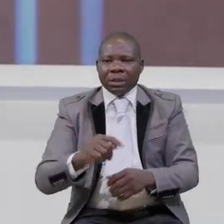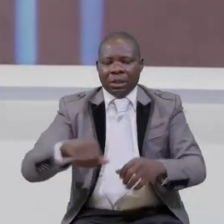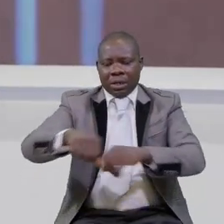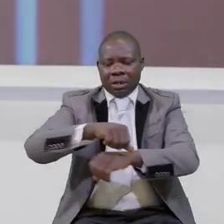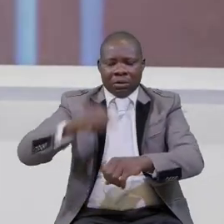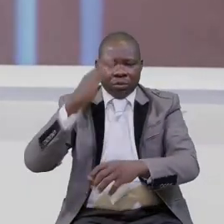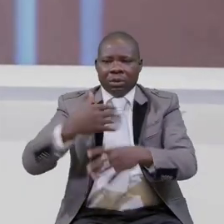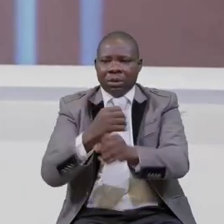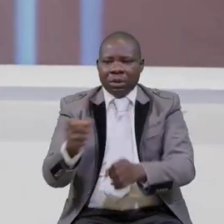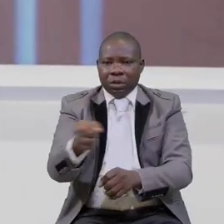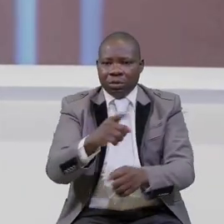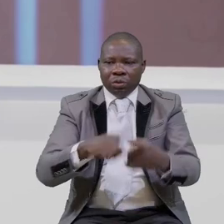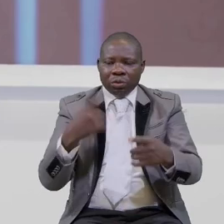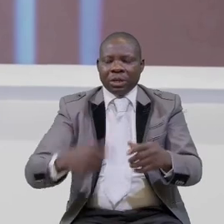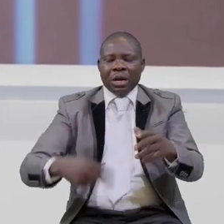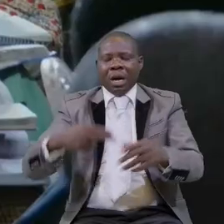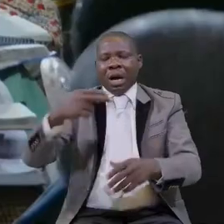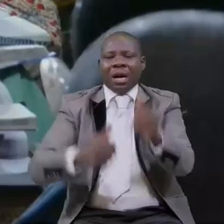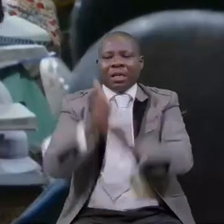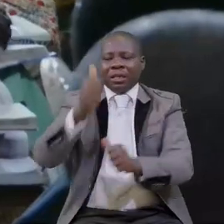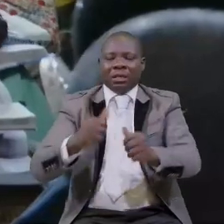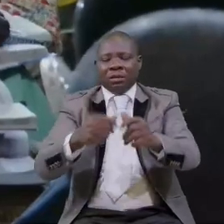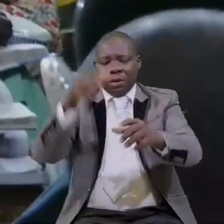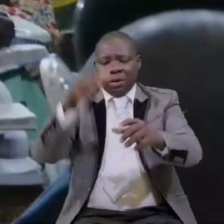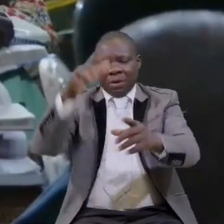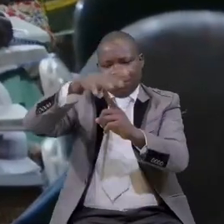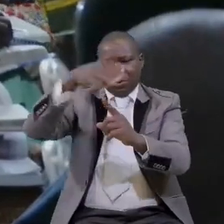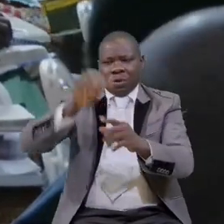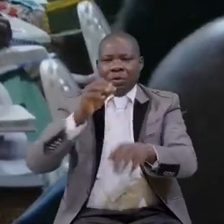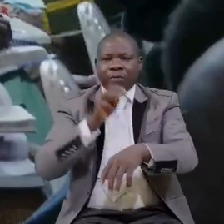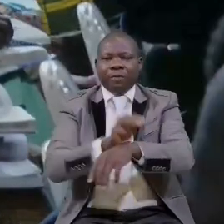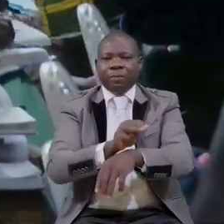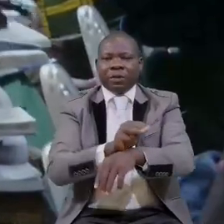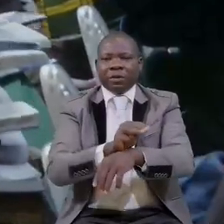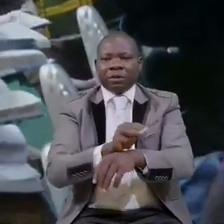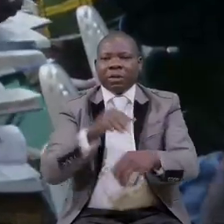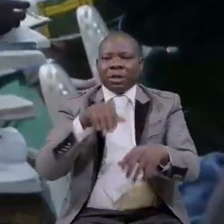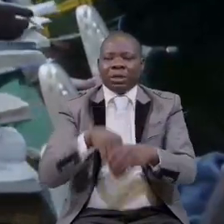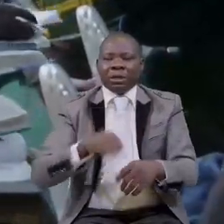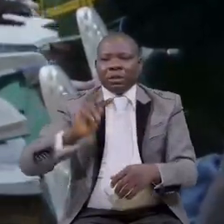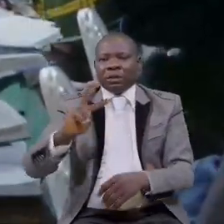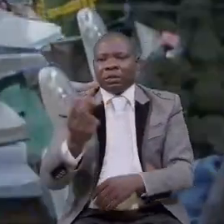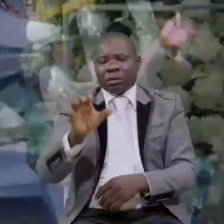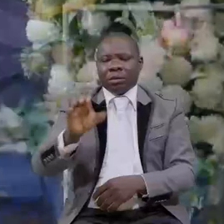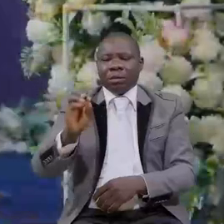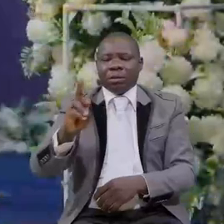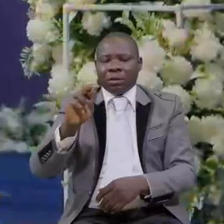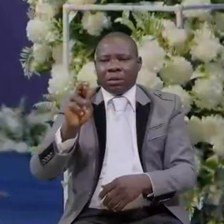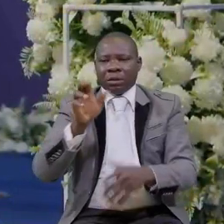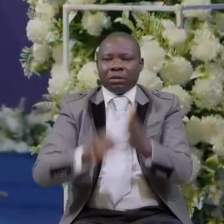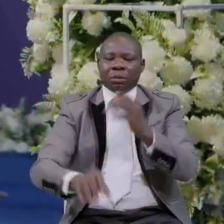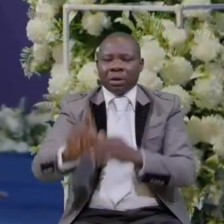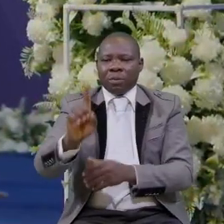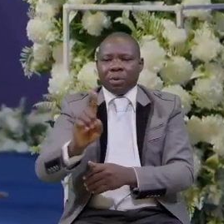L'onction vous amènera au lieu du plus haut du ministère. Deuxième Corinthiens chapitre 1. En